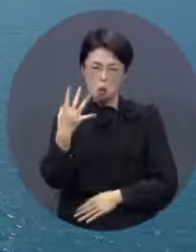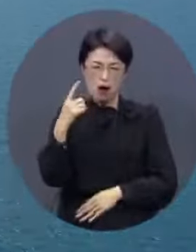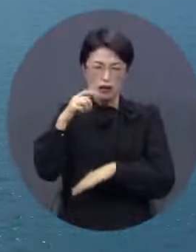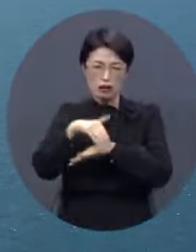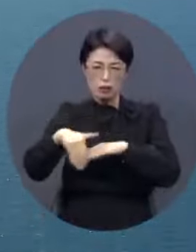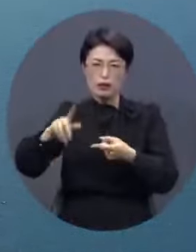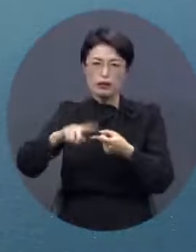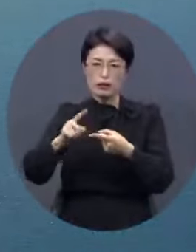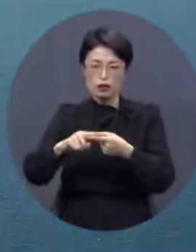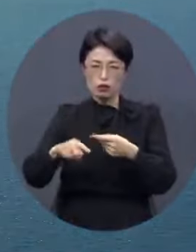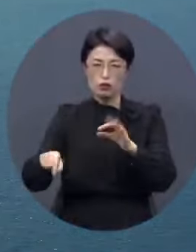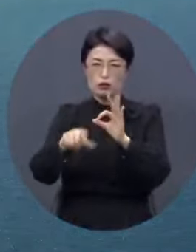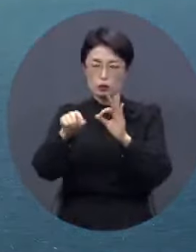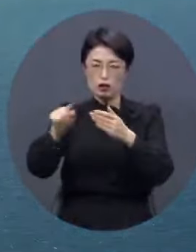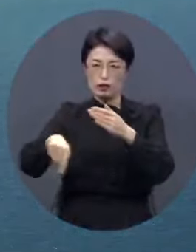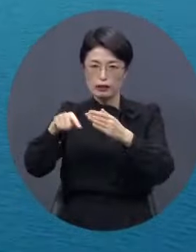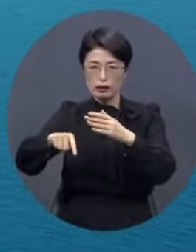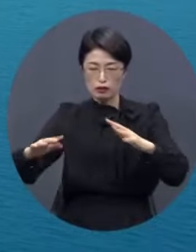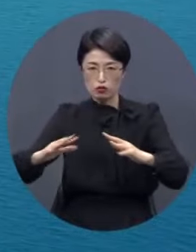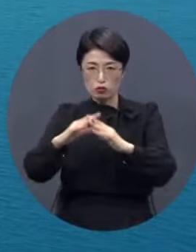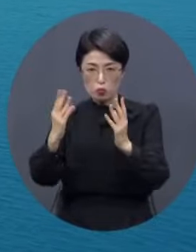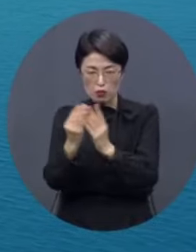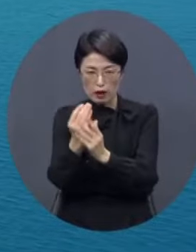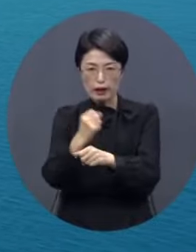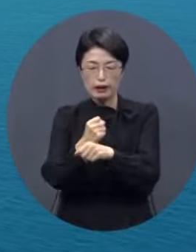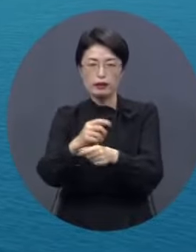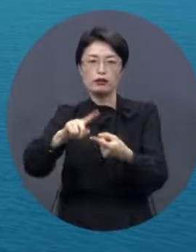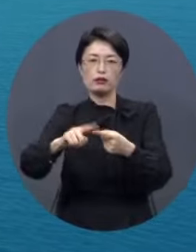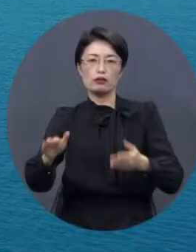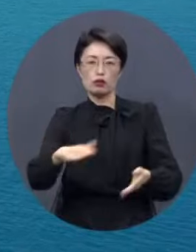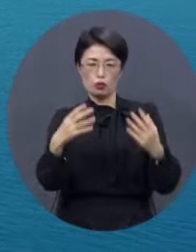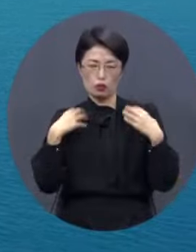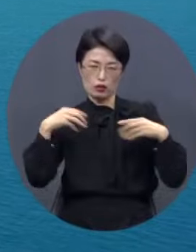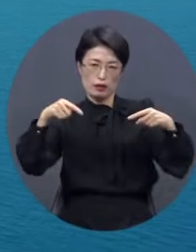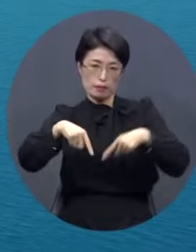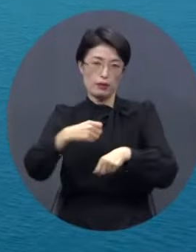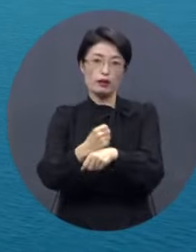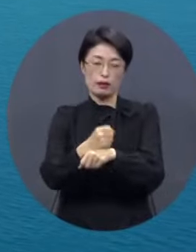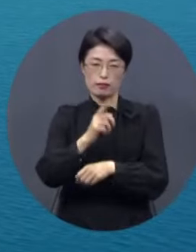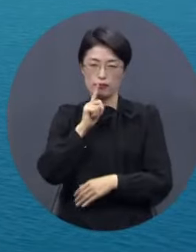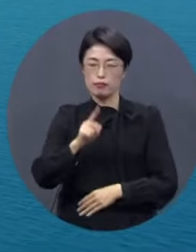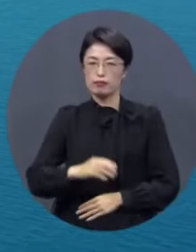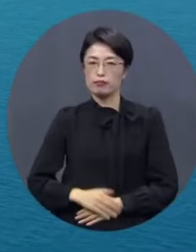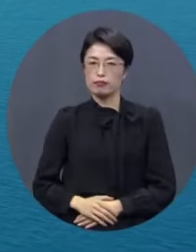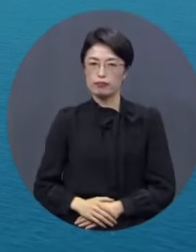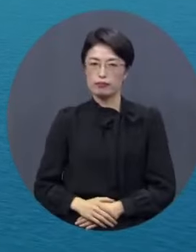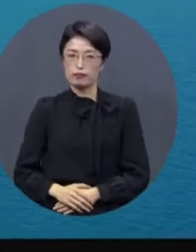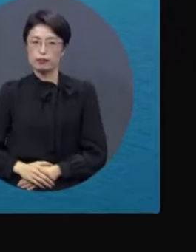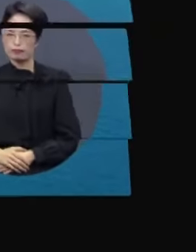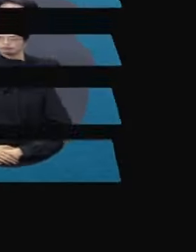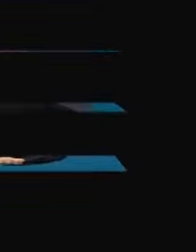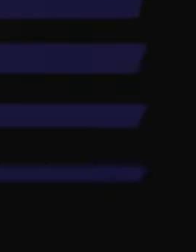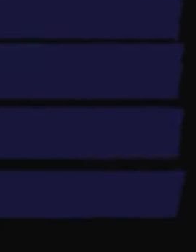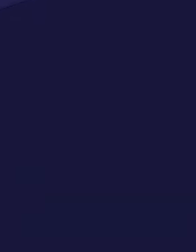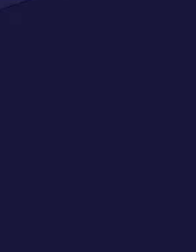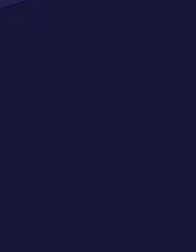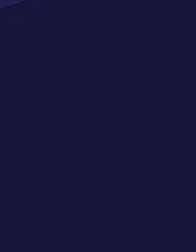준공할지도 제주도와 협의해 결정하겠다고 밝혔습니다. MBC 뉴스 조은우입니다.